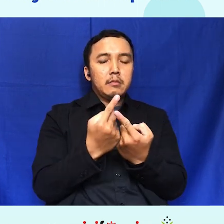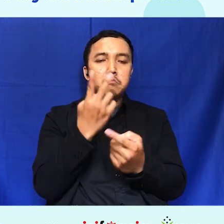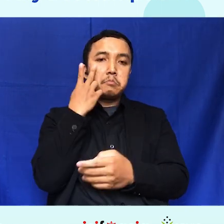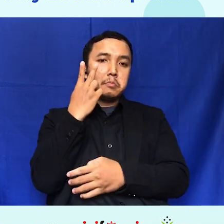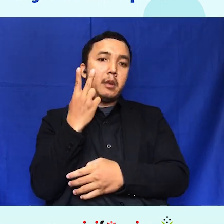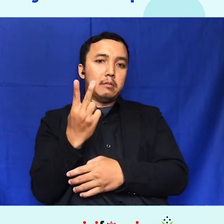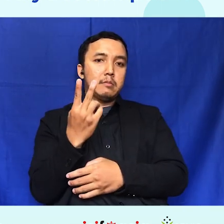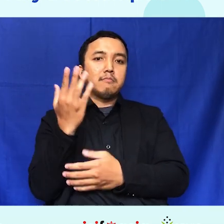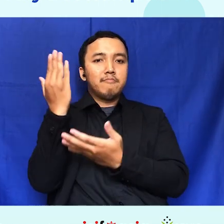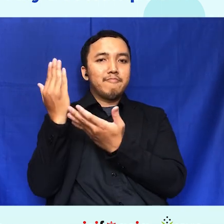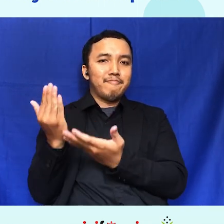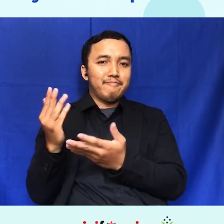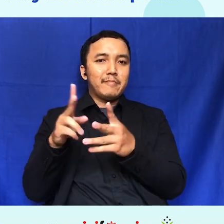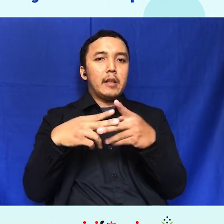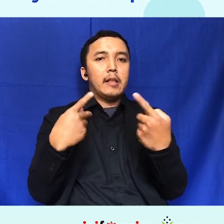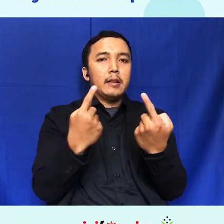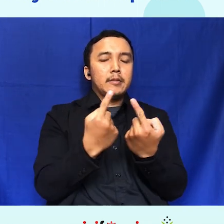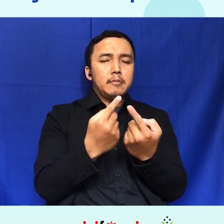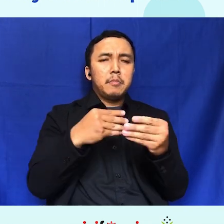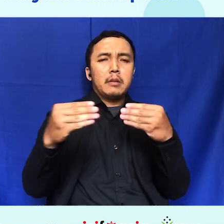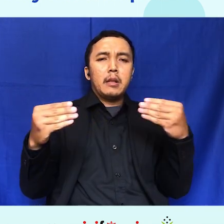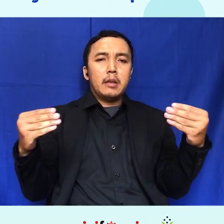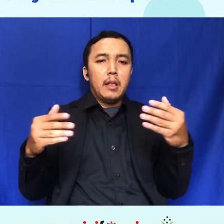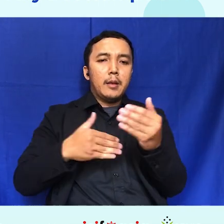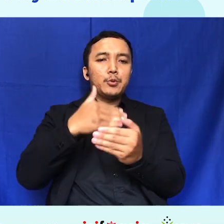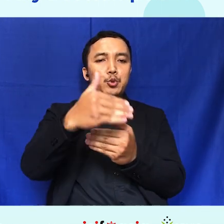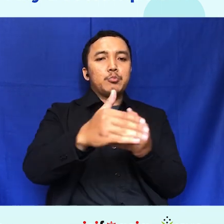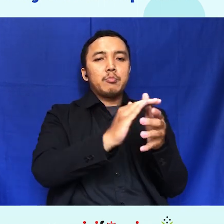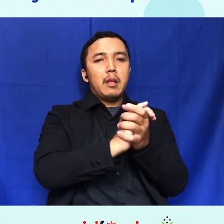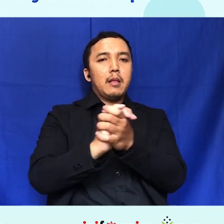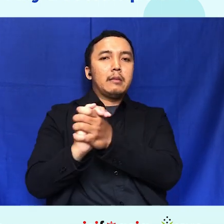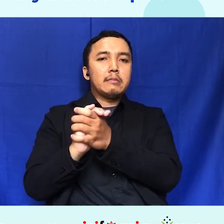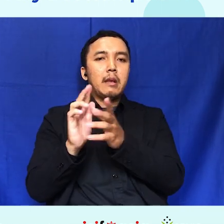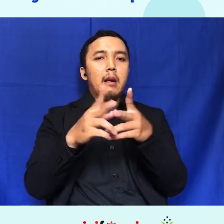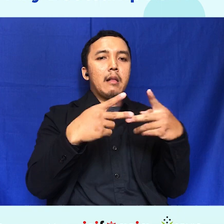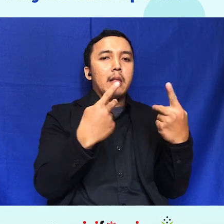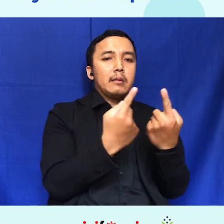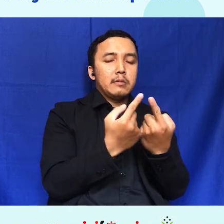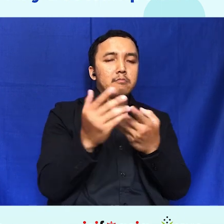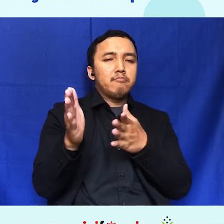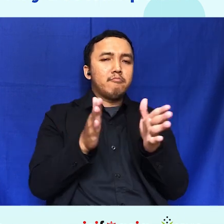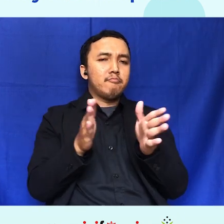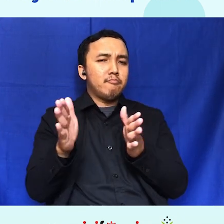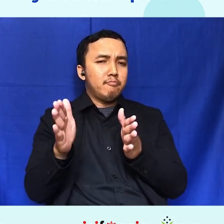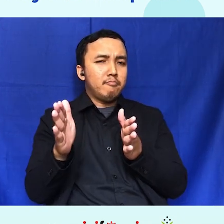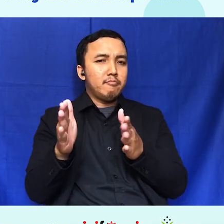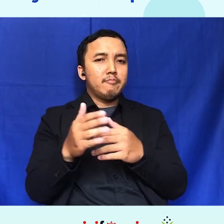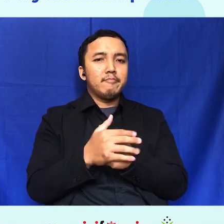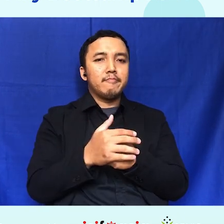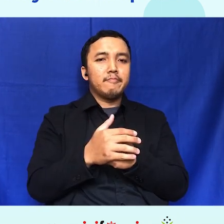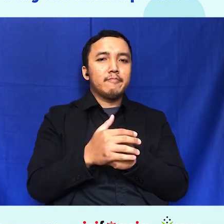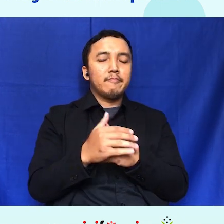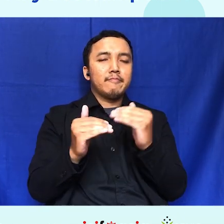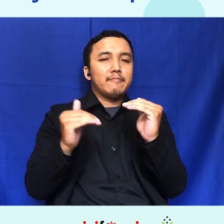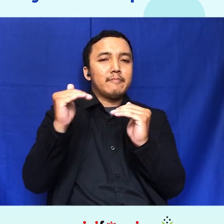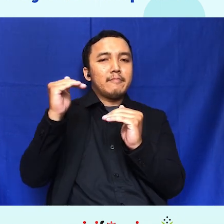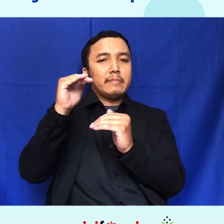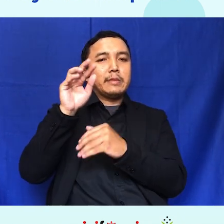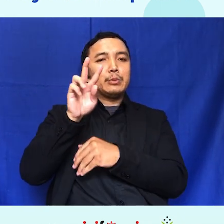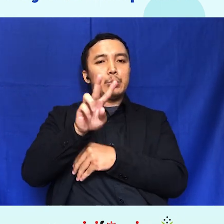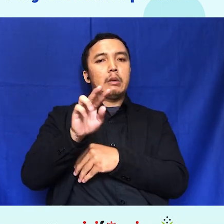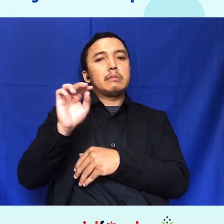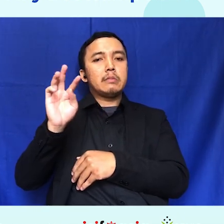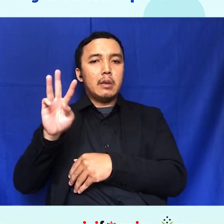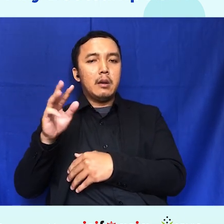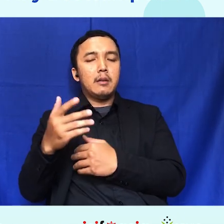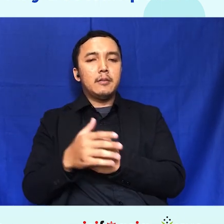animasi _animator visitors link. Materi selanjutnya, perkenalan kelas button. Navigation landmark bab perkenalan kelas hatching level 2 button expanded hatching level 3. Colok